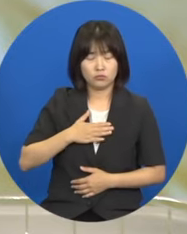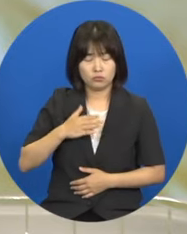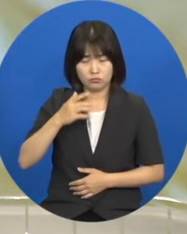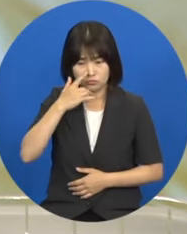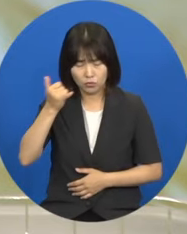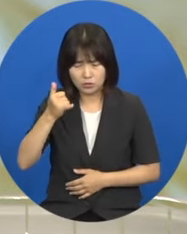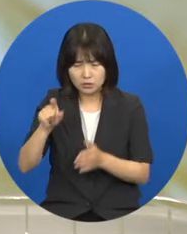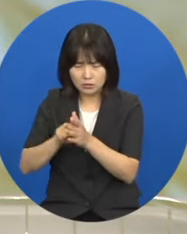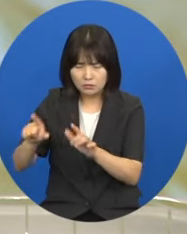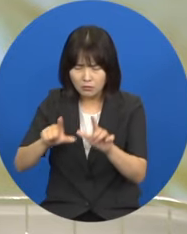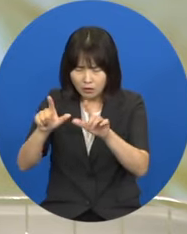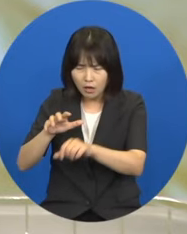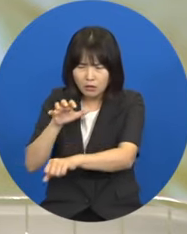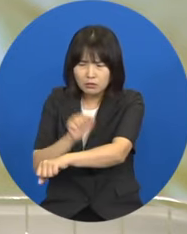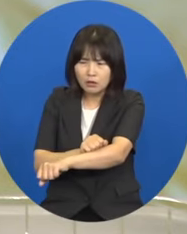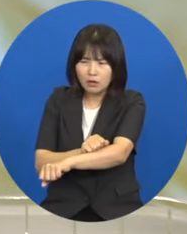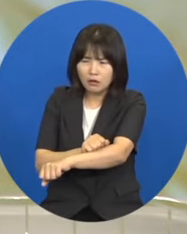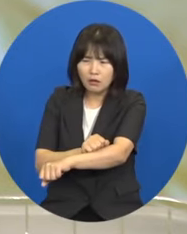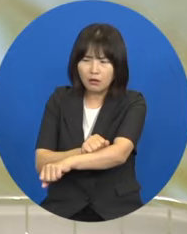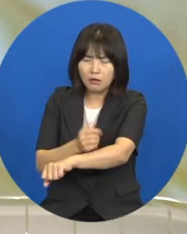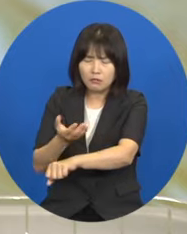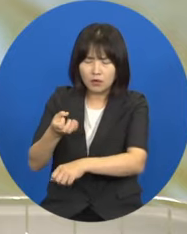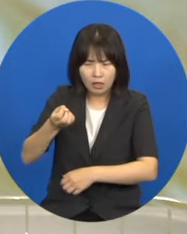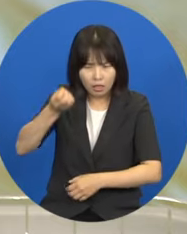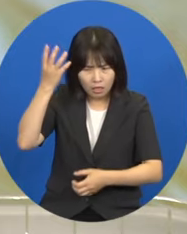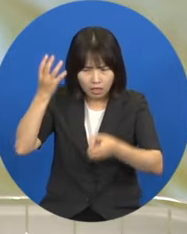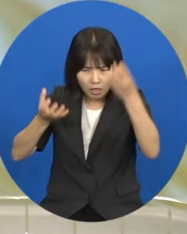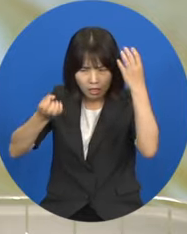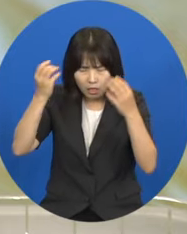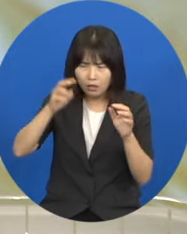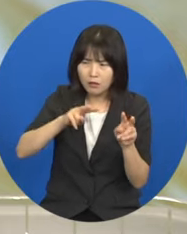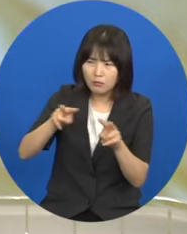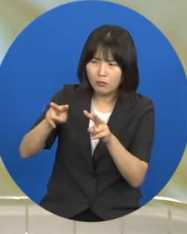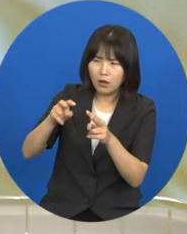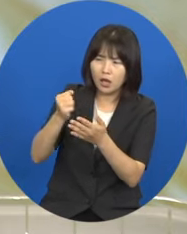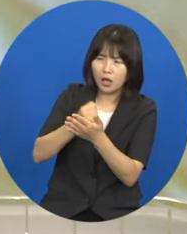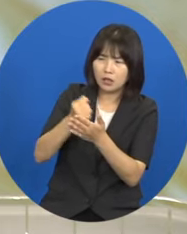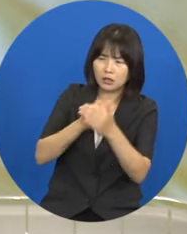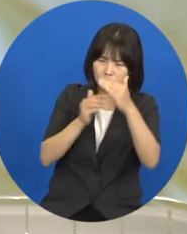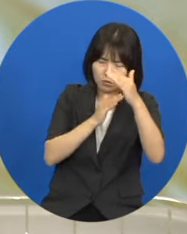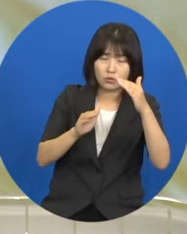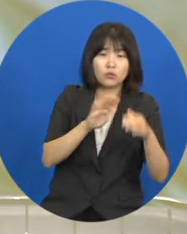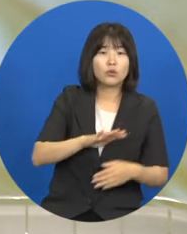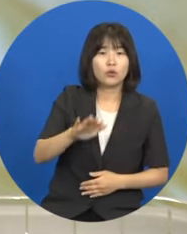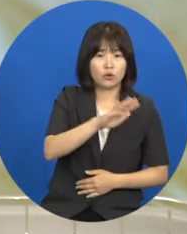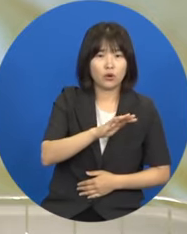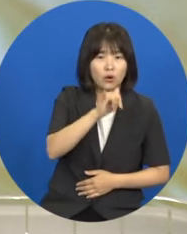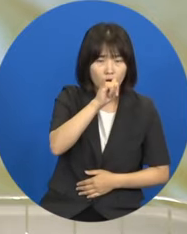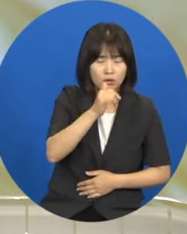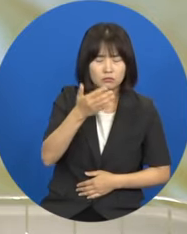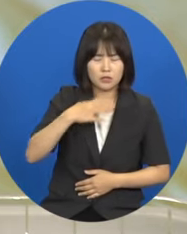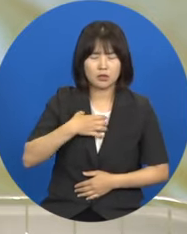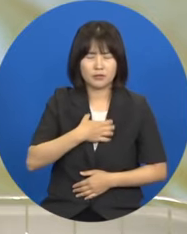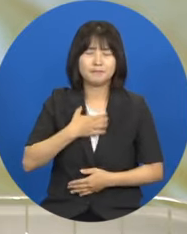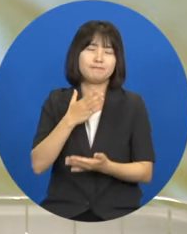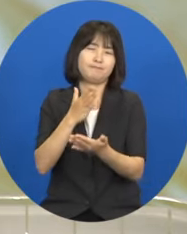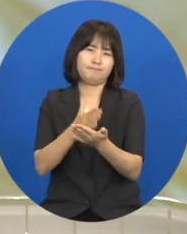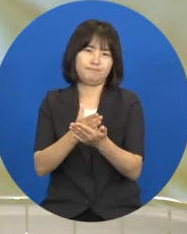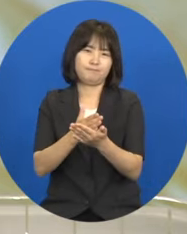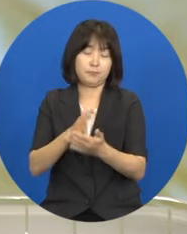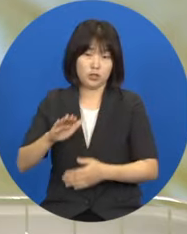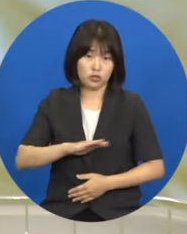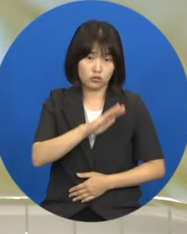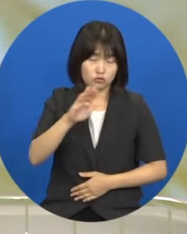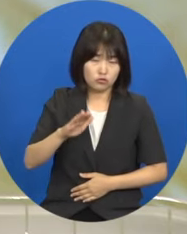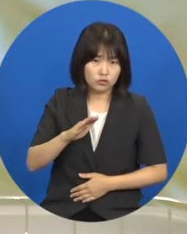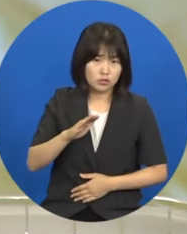잘하셨는데 기억을 잃어가는 상황 속에 있어서 안타까워하는 성도들이 있습니다. 그런데 여러분, 걱정 안 하셔도 됩니다. 우리의